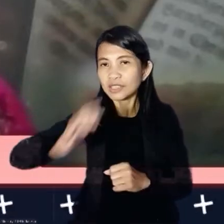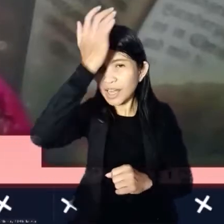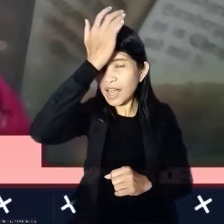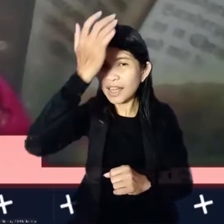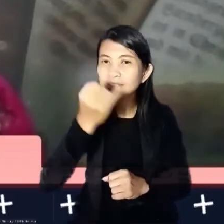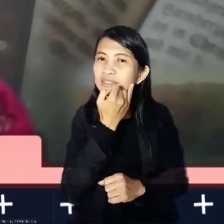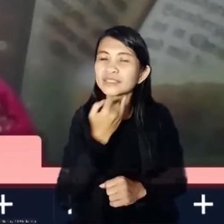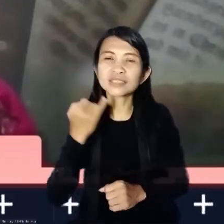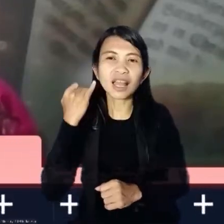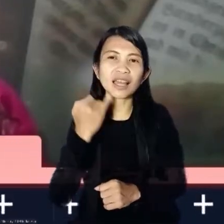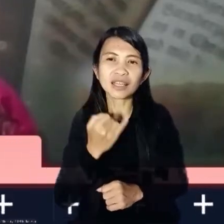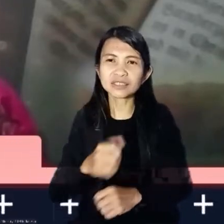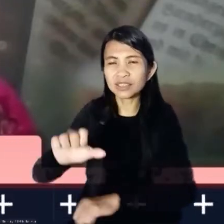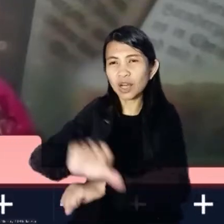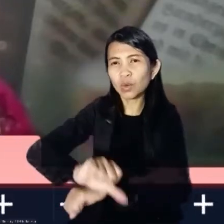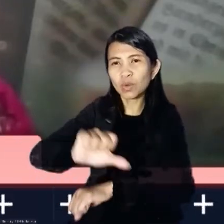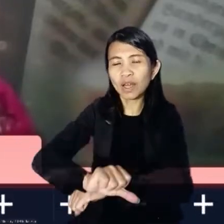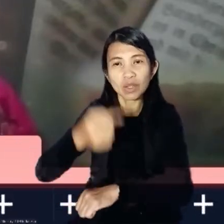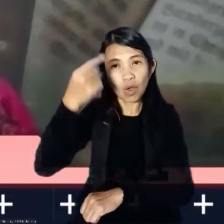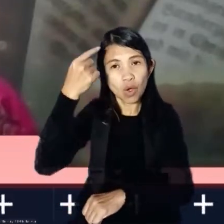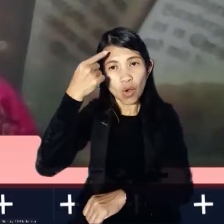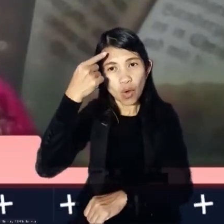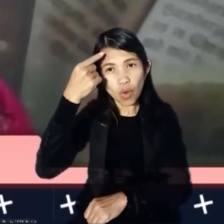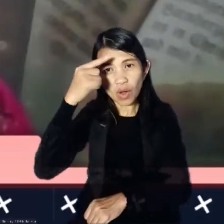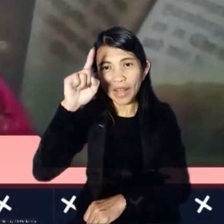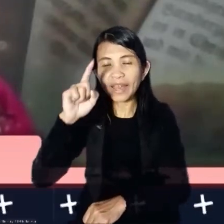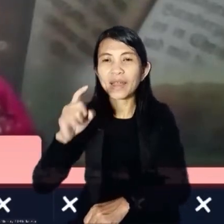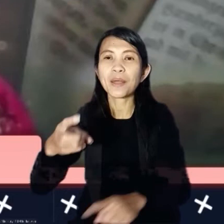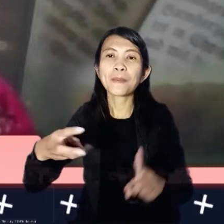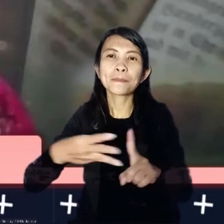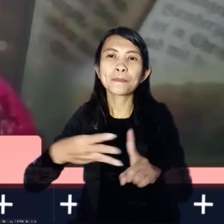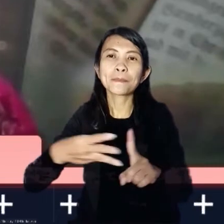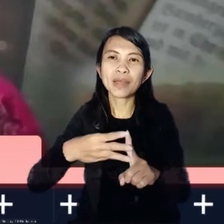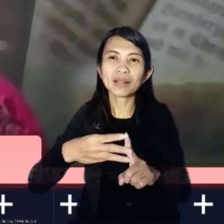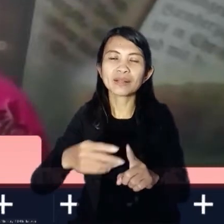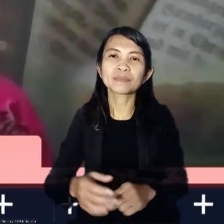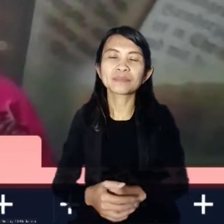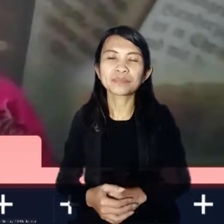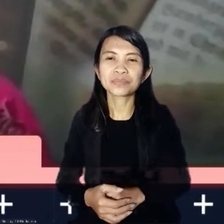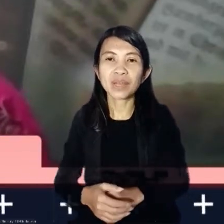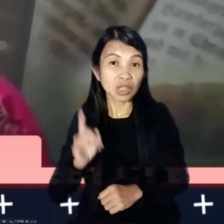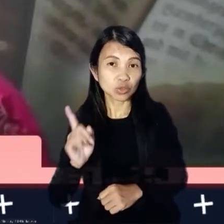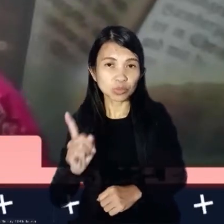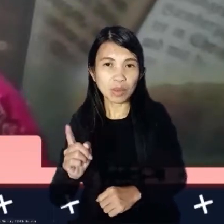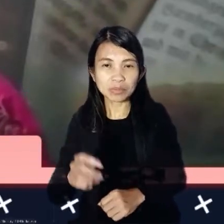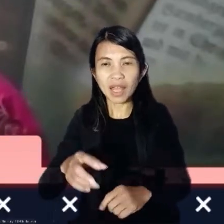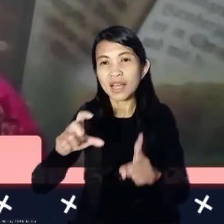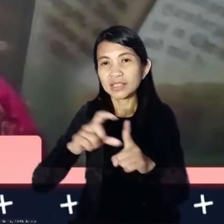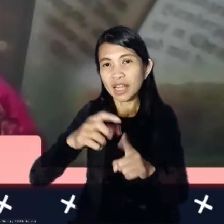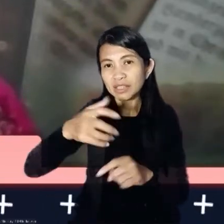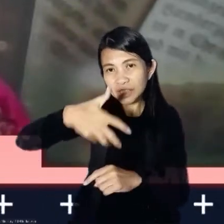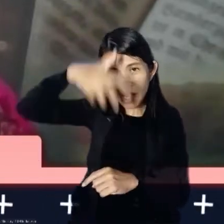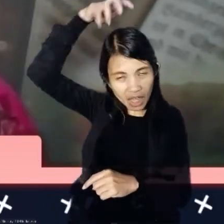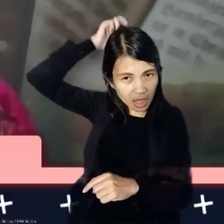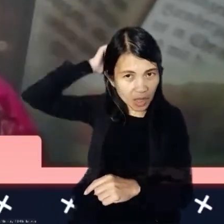Babel Itulah sebabnya Daniel ada sebagai seorang buangan atau tawanan